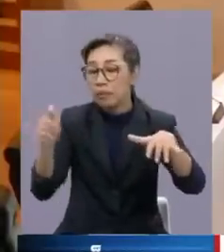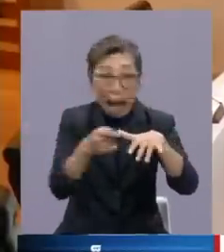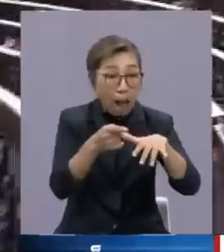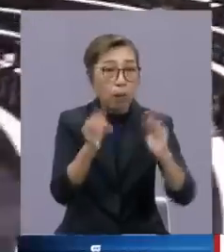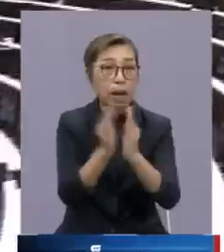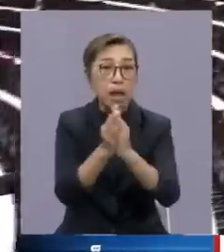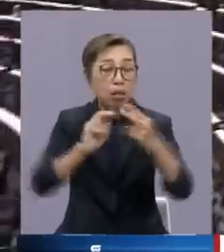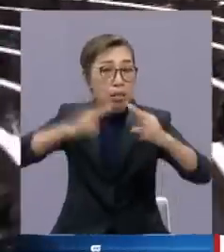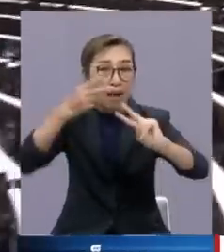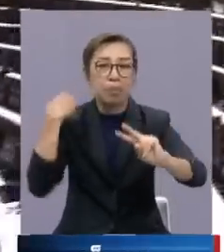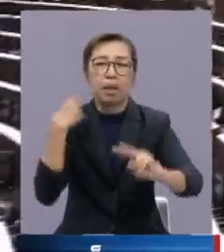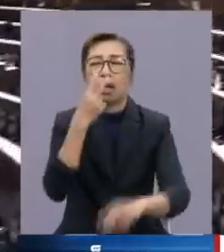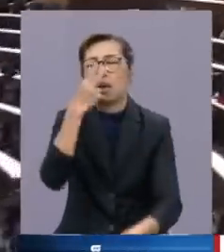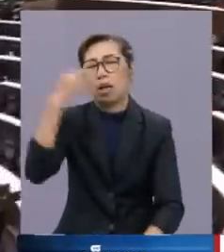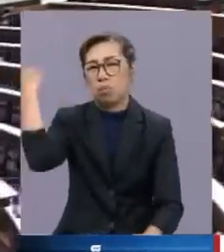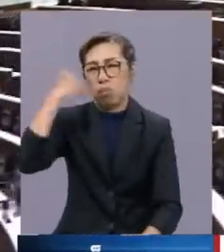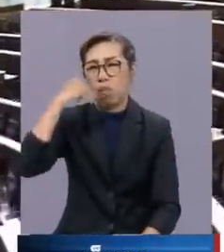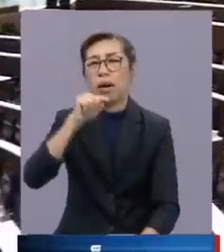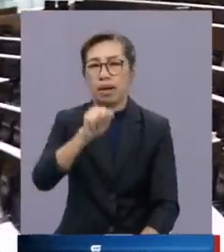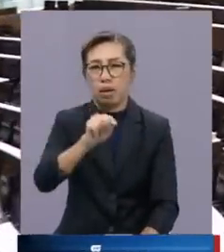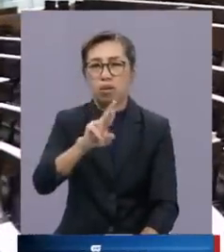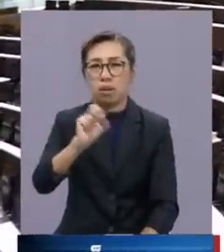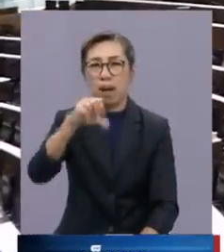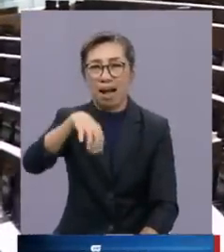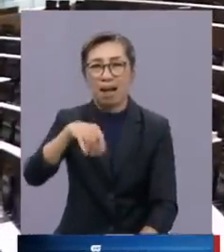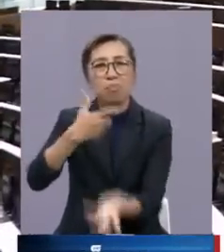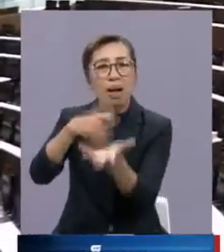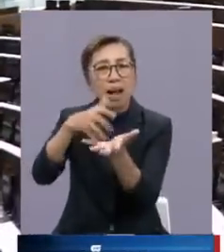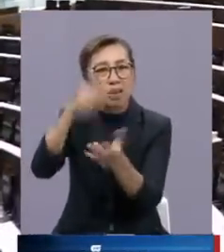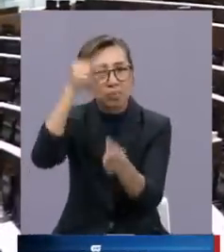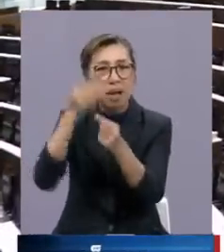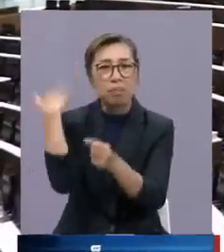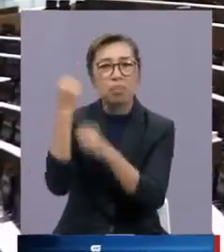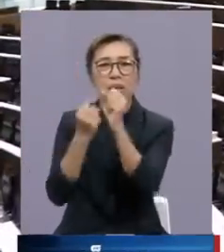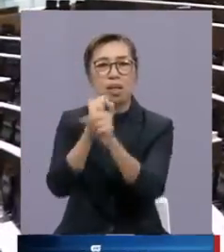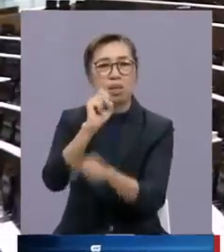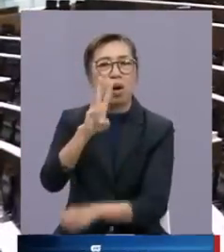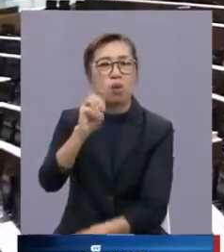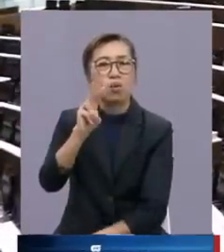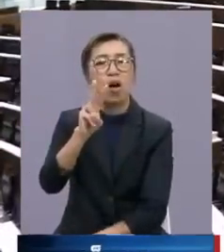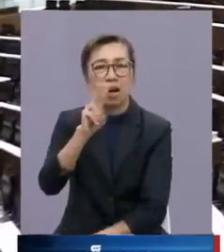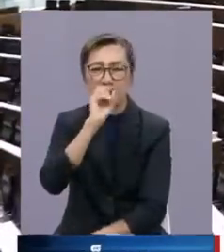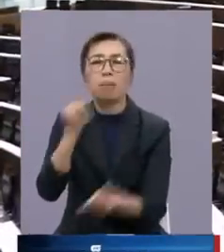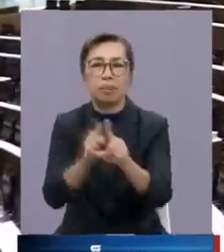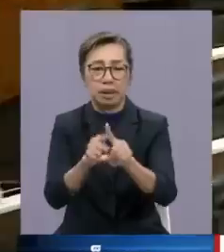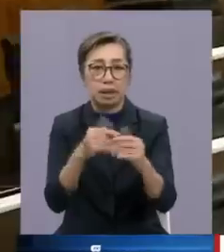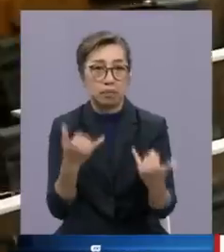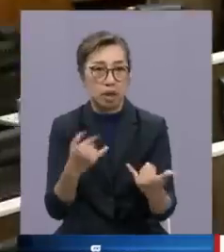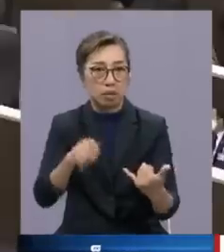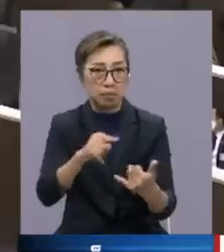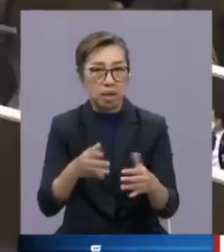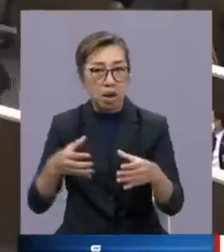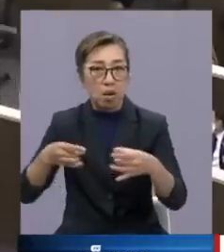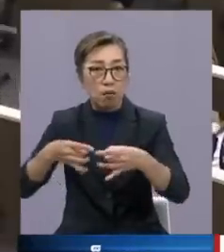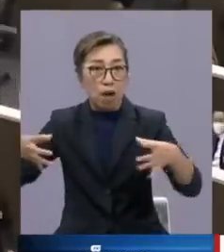เกิดขึ้นมาในสภาแบบนับครั้งไม่ถ้วนใกล้สุดที่เราเล่ากันไปอะครับเมื่อปี62ไงยิ่งเวลานี้บรรดาฝ่ายแค้นฝ่ายค้านก